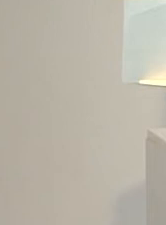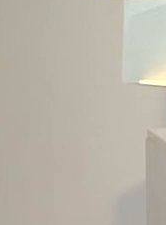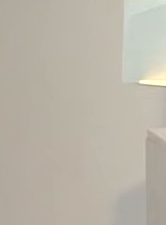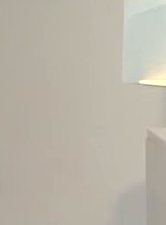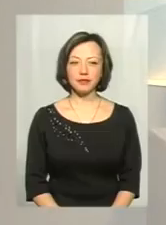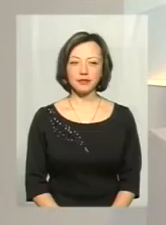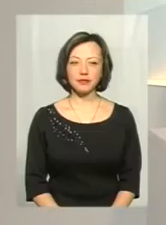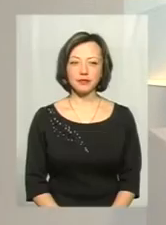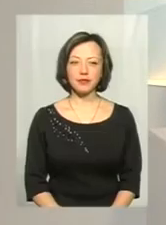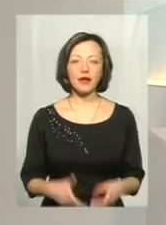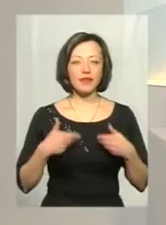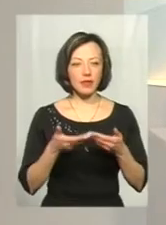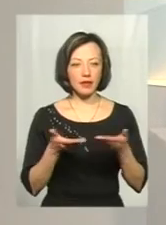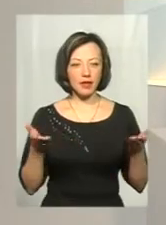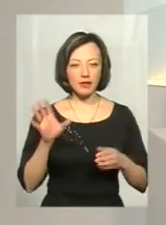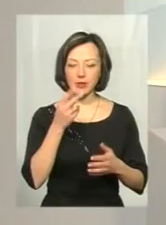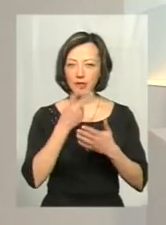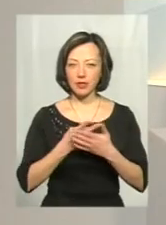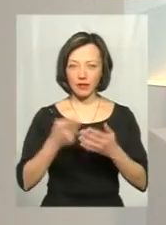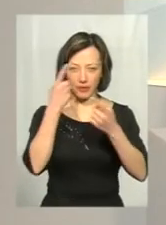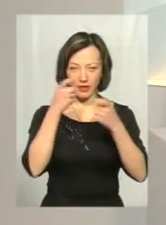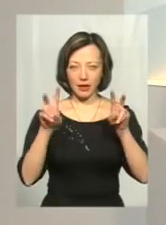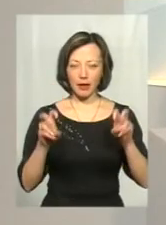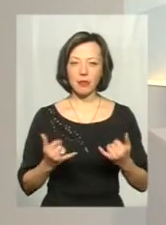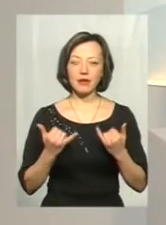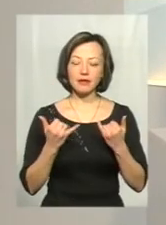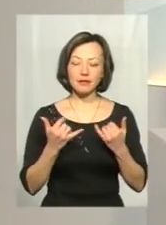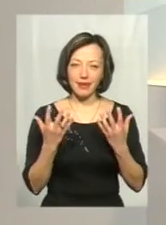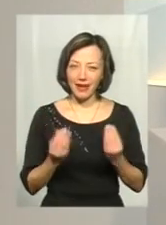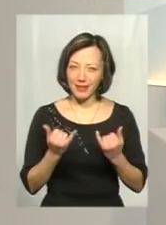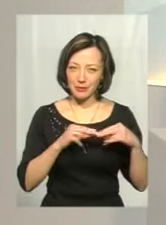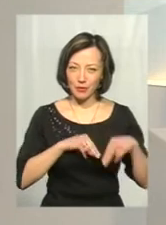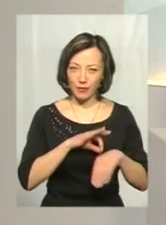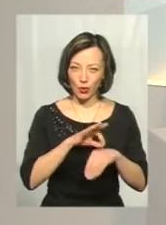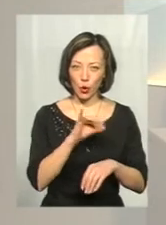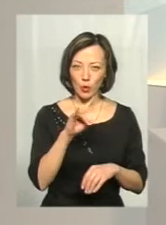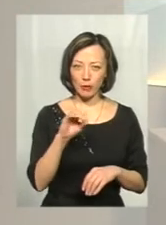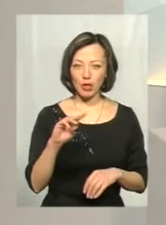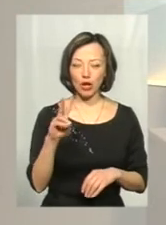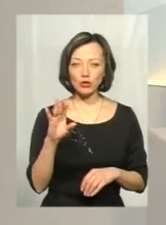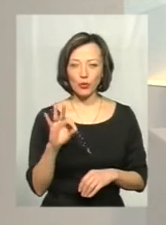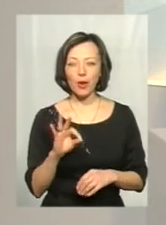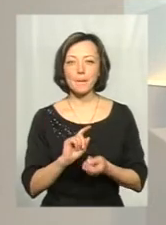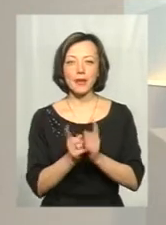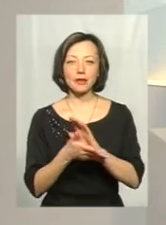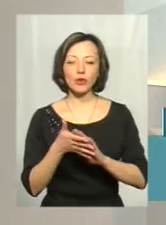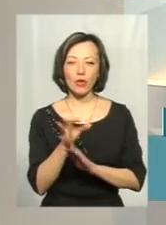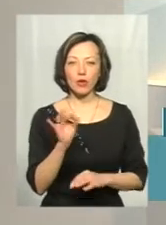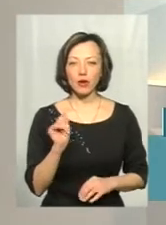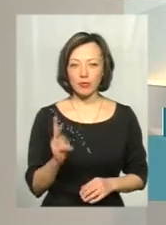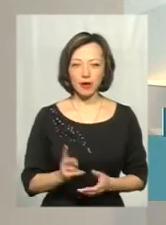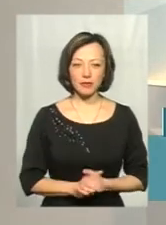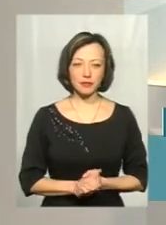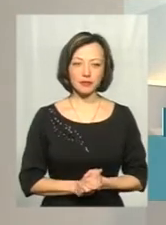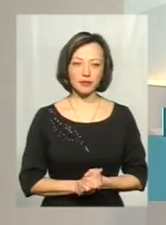Це само собою. Мої вітання усім телеглядачам Поділля Центр. В ефірі «Тема дня». Сьогодні для вас у студії працює ведуча юнометражку, переклад на мову жестів